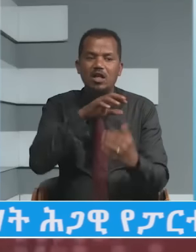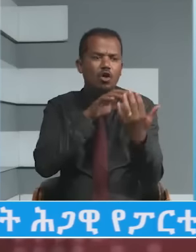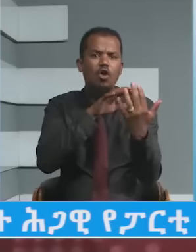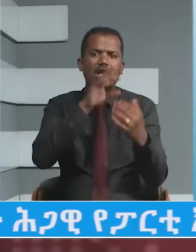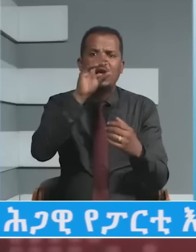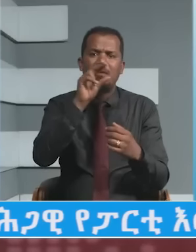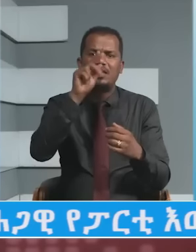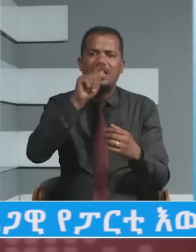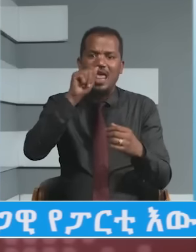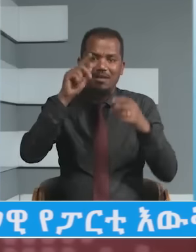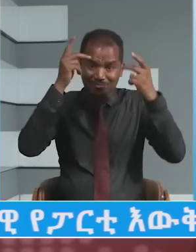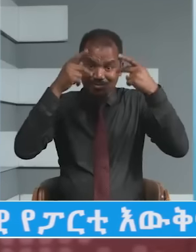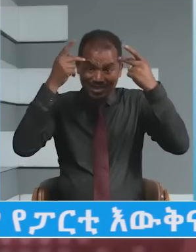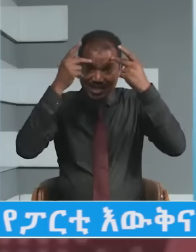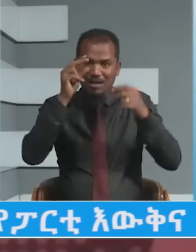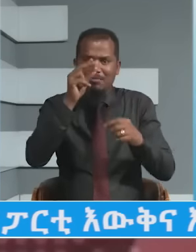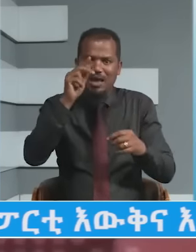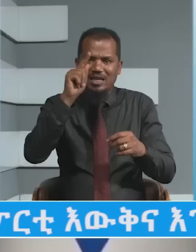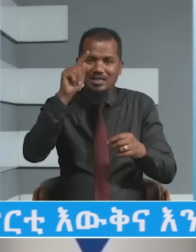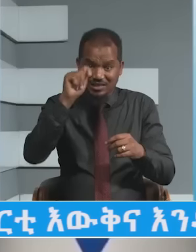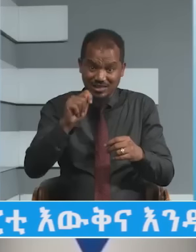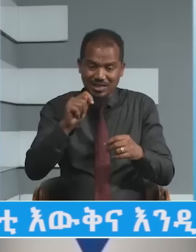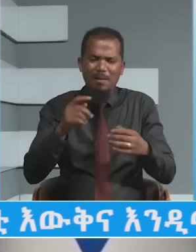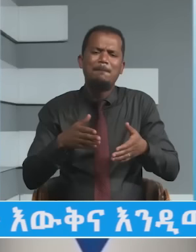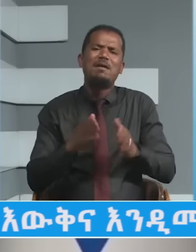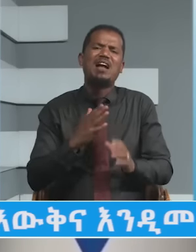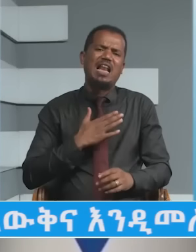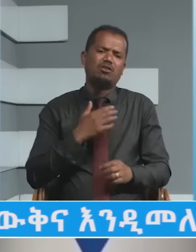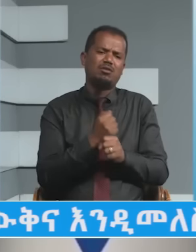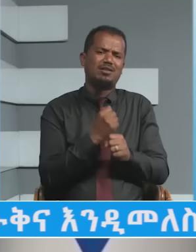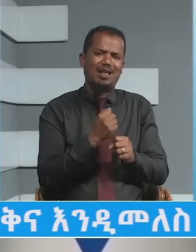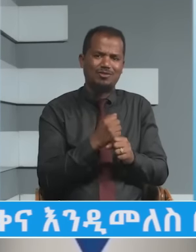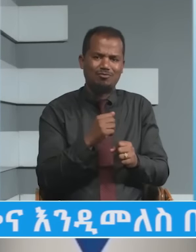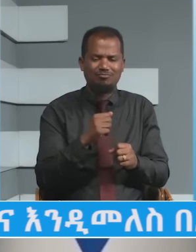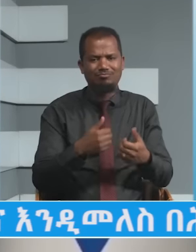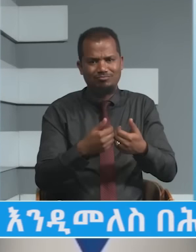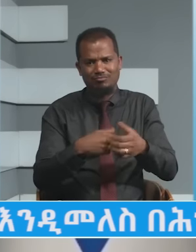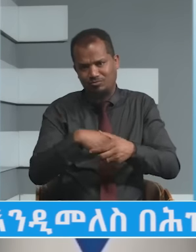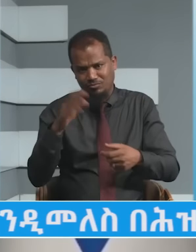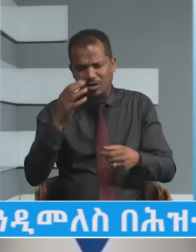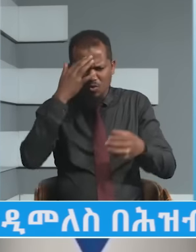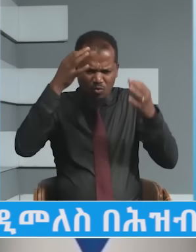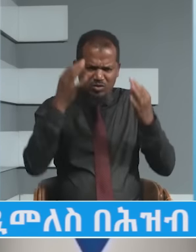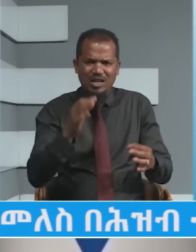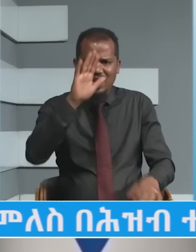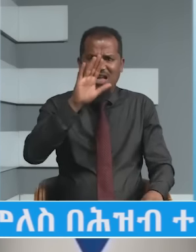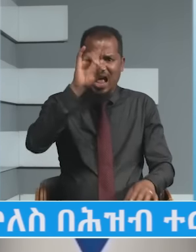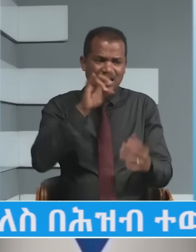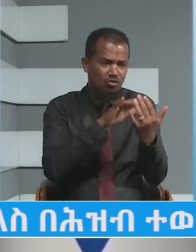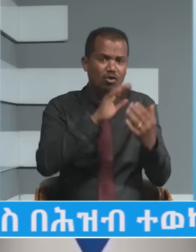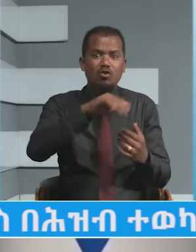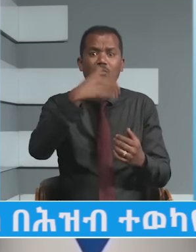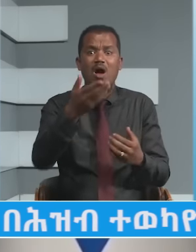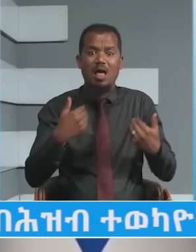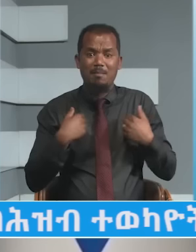የእስራኤል የጦር ካቢኔ ሚኒስተር ቤኒ ጋንትዝ በፍቃዳቸው ከኃላፊነታቸው ለቀቁ። የሚኒስተሩ ውሳኔ ከጋዛ